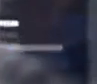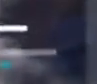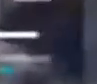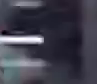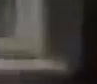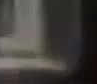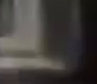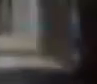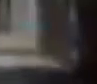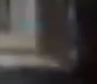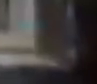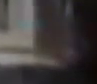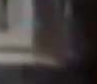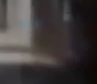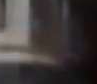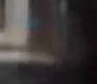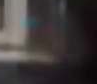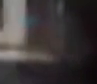으